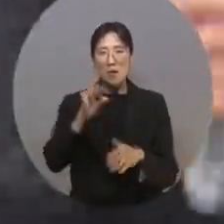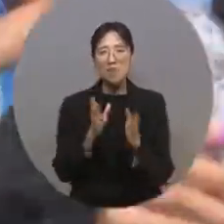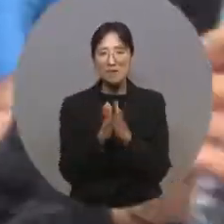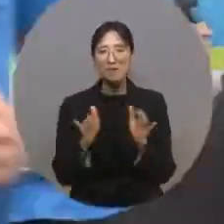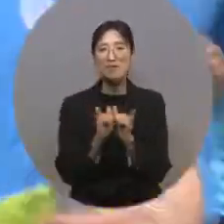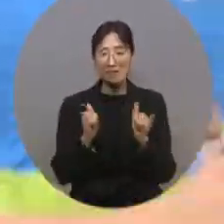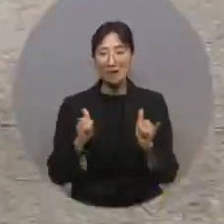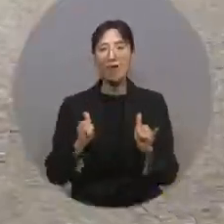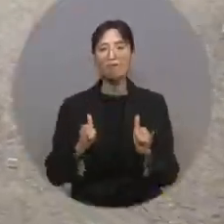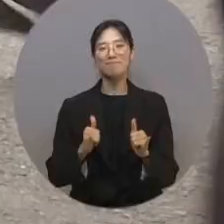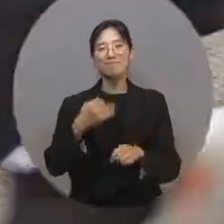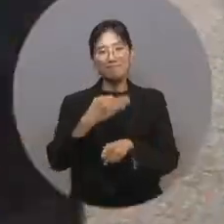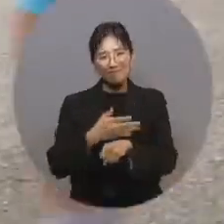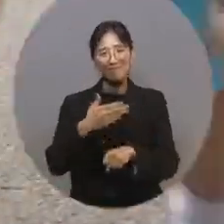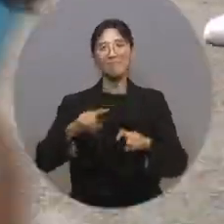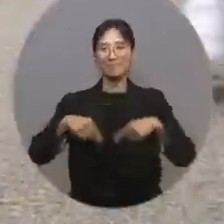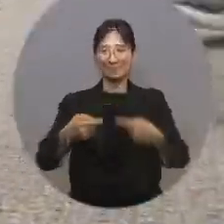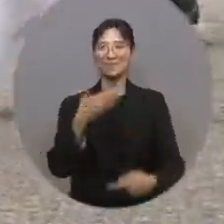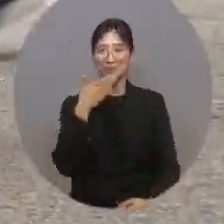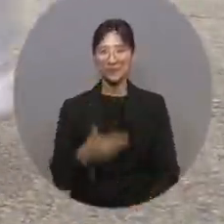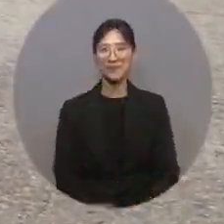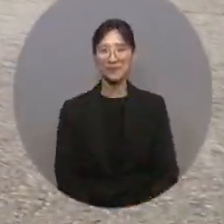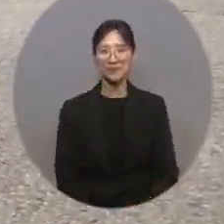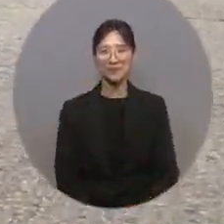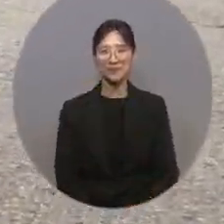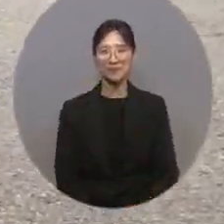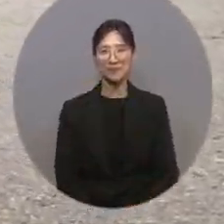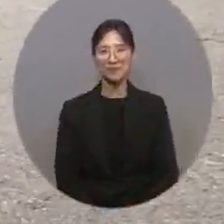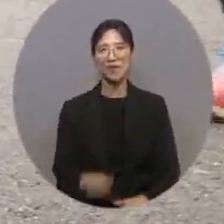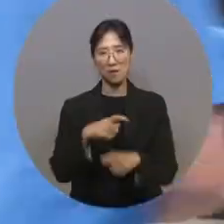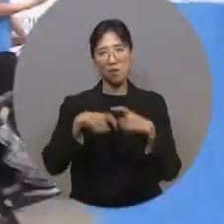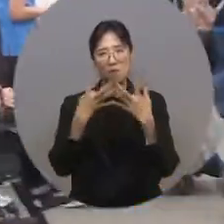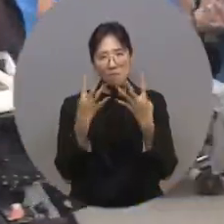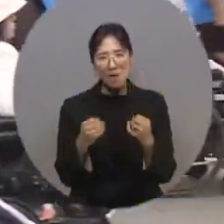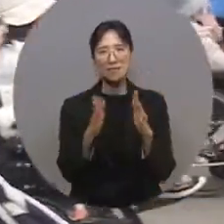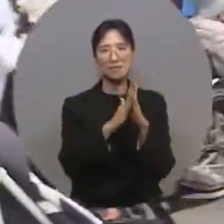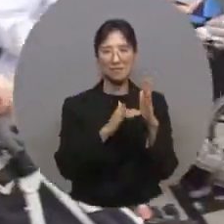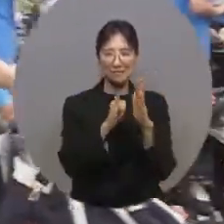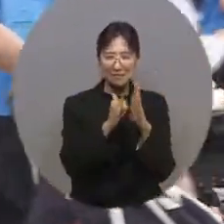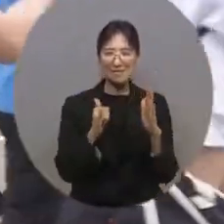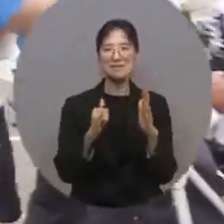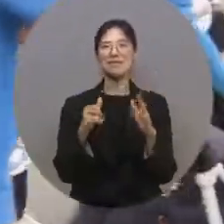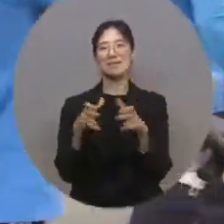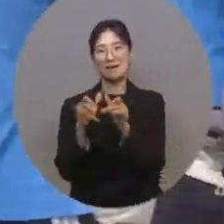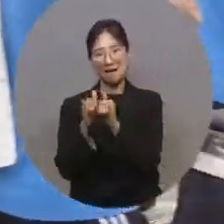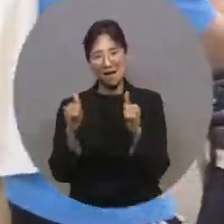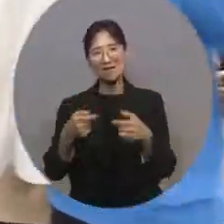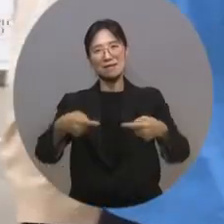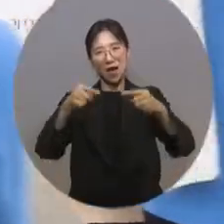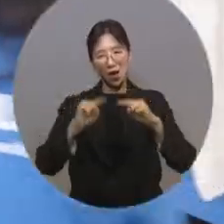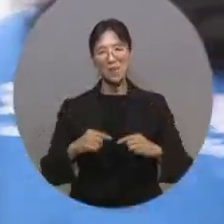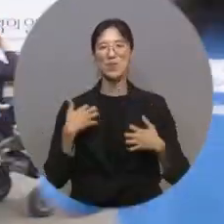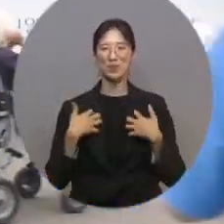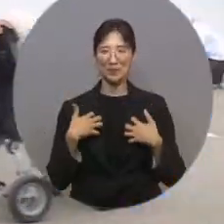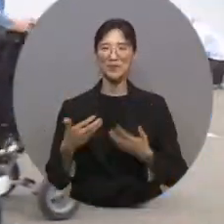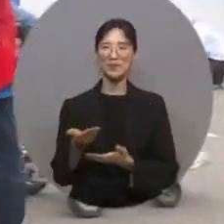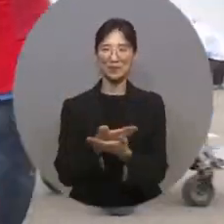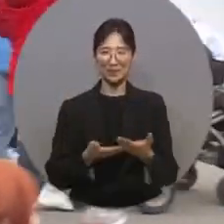가볍게 참가할 수 있습니다. 이에 더 많은 장애인과 그 가정이 참여해 큰 호응을 받았습니다.